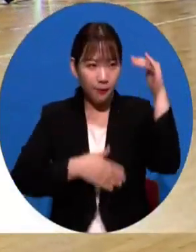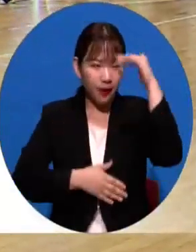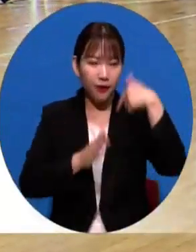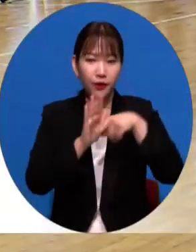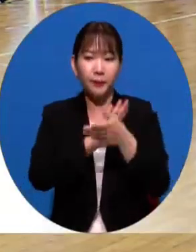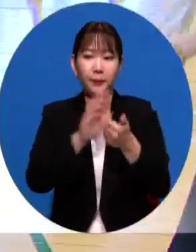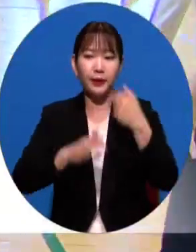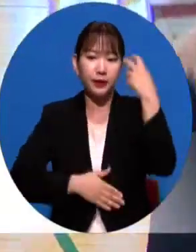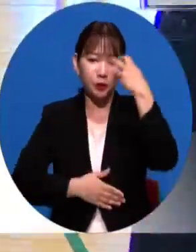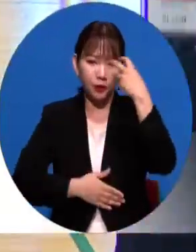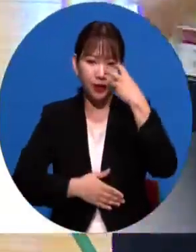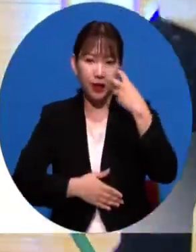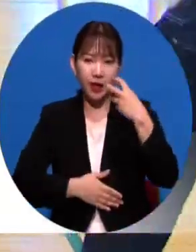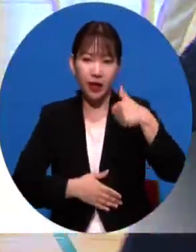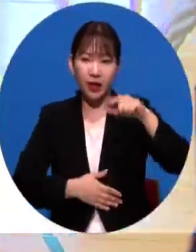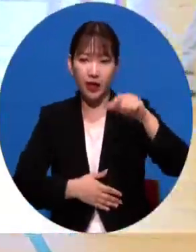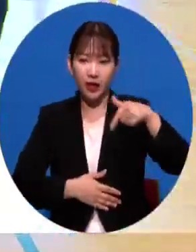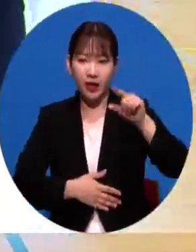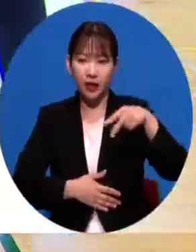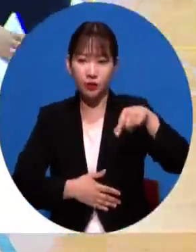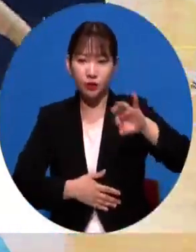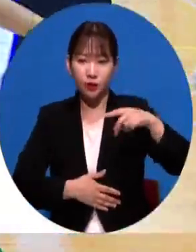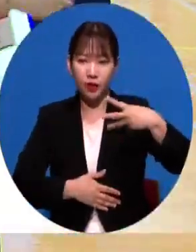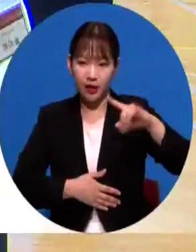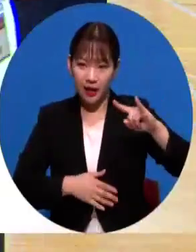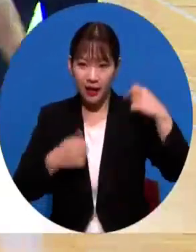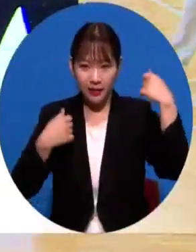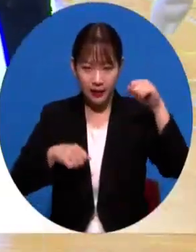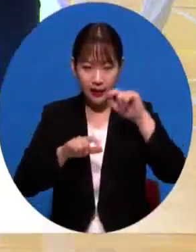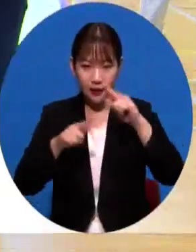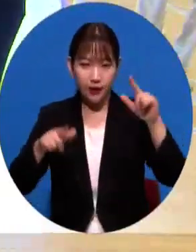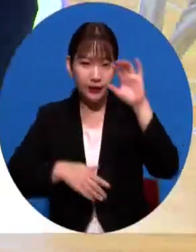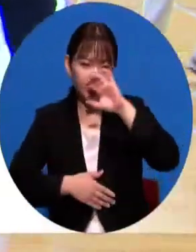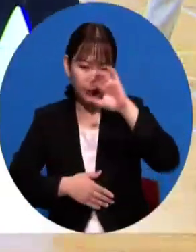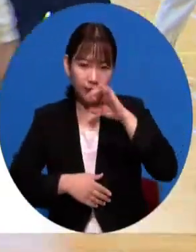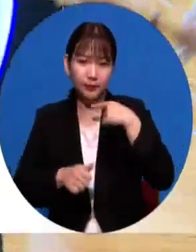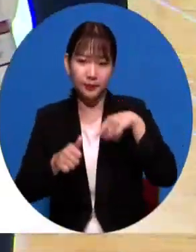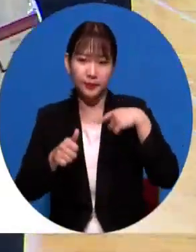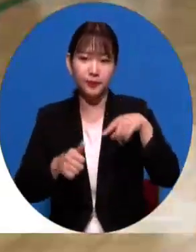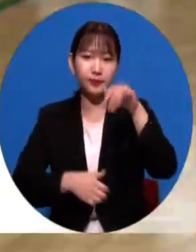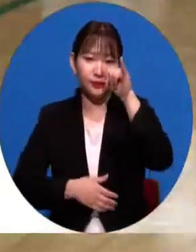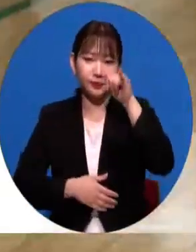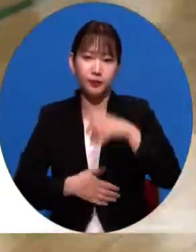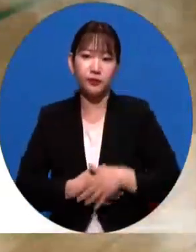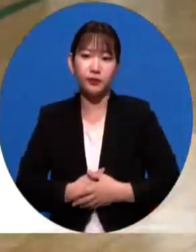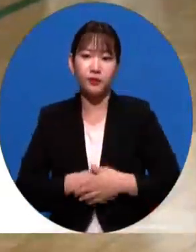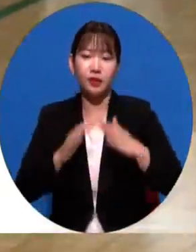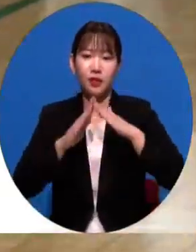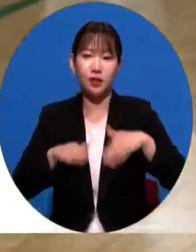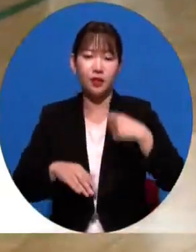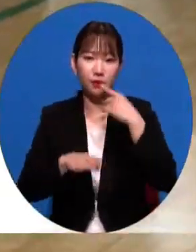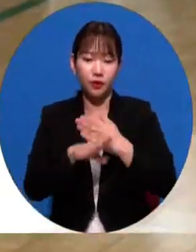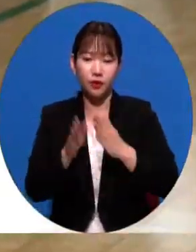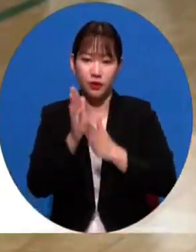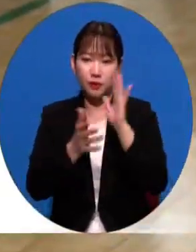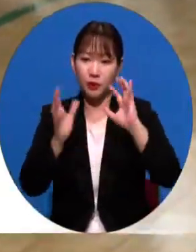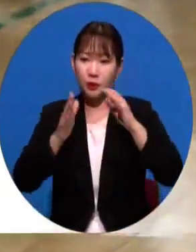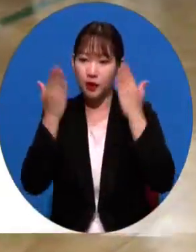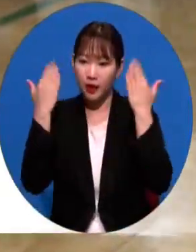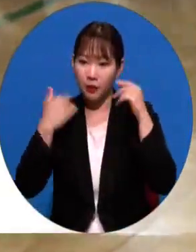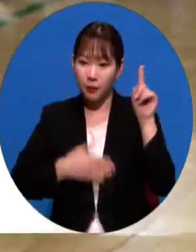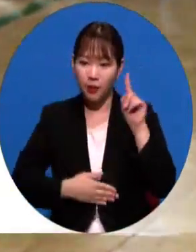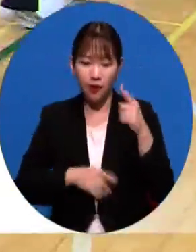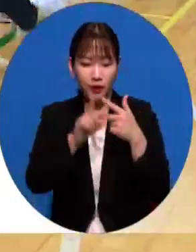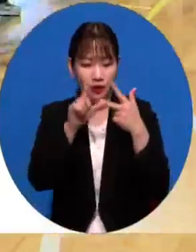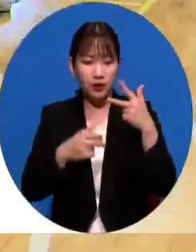사전 조사, 강강수월래 등 플래시몹 실습 등의 교육이 이루어졌습니다. 전남 민주시민토론학교는 다음